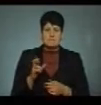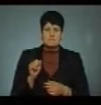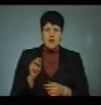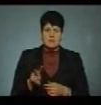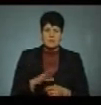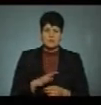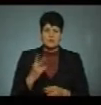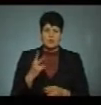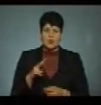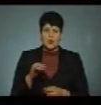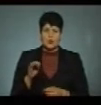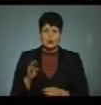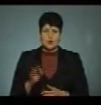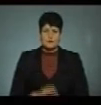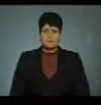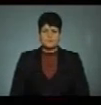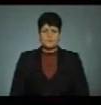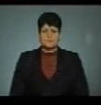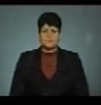лютого. Більше розповість Тарас Бурак.